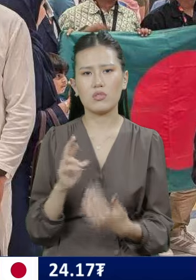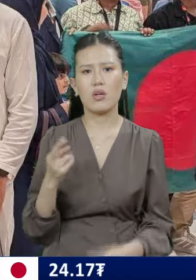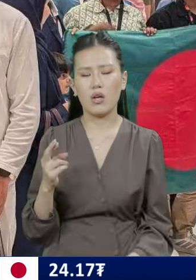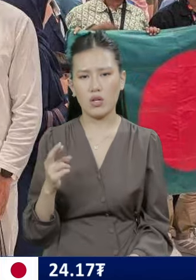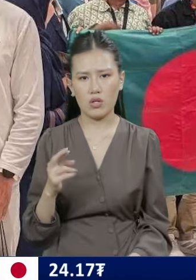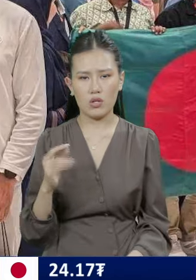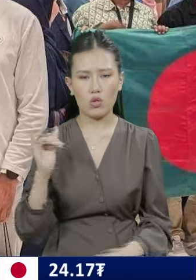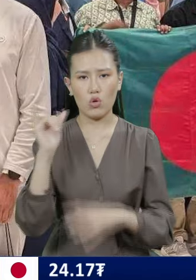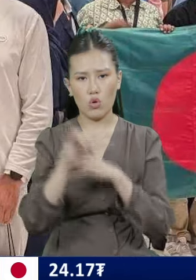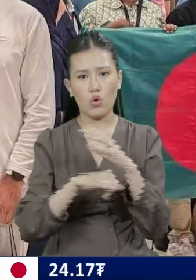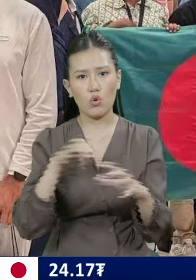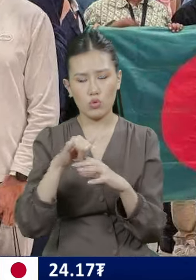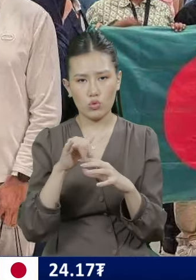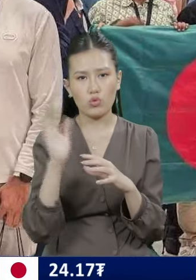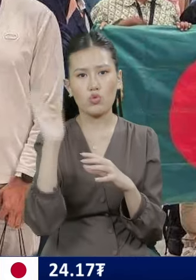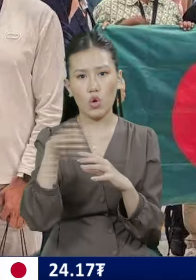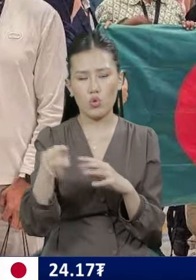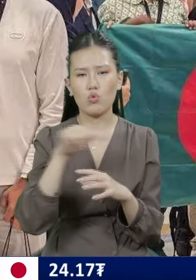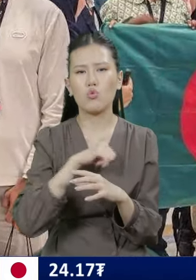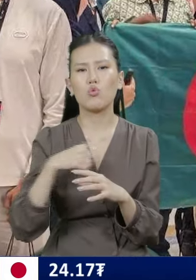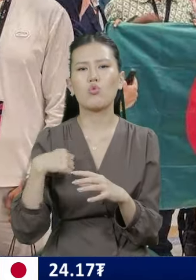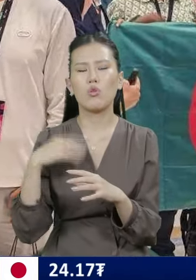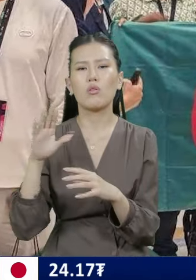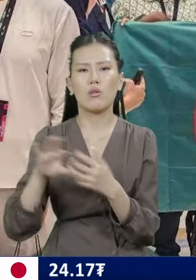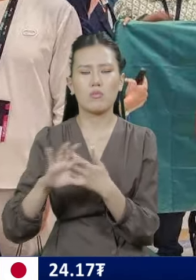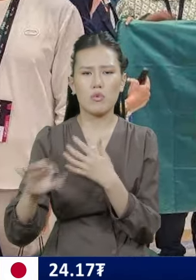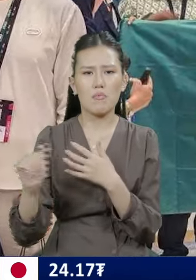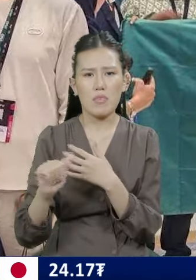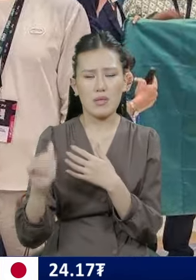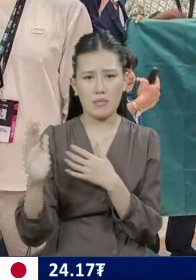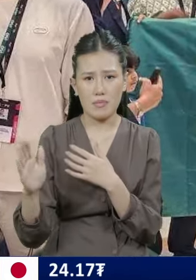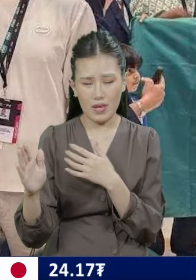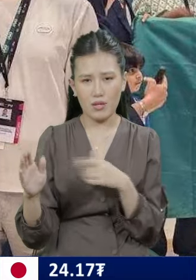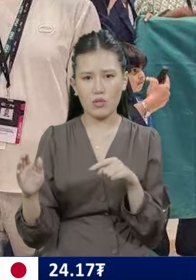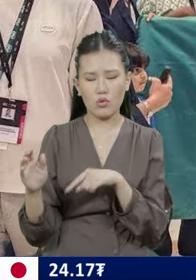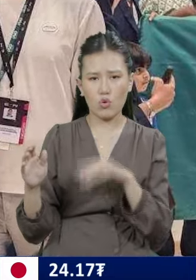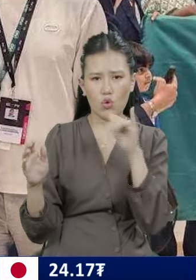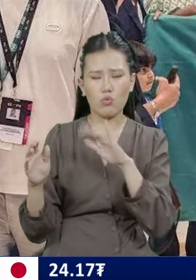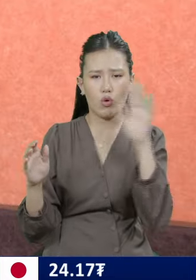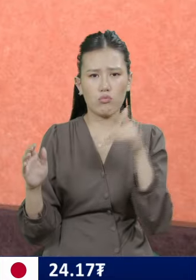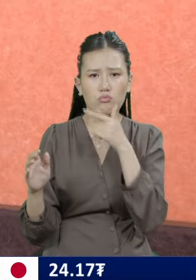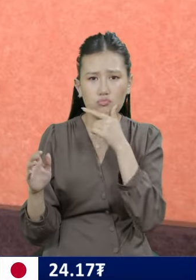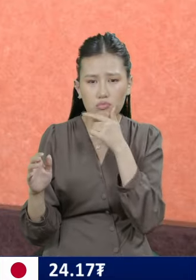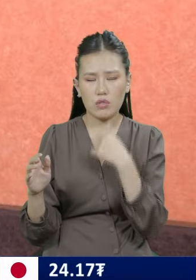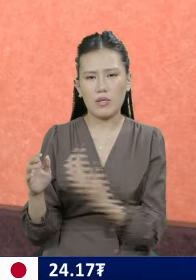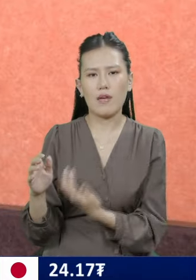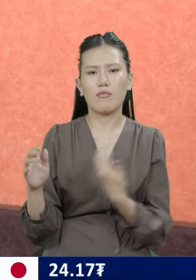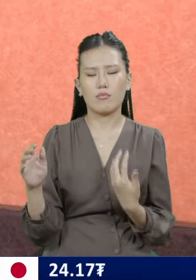улсад явах хүүхдүүд нь тусдаа өөрсдийнхөө тус тус олимпиадын бэлтгэлд явж байгаа учраас бид нар бол тэр хүүхдүүдийг хугаар